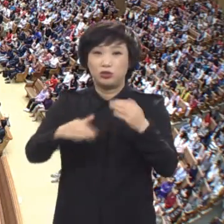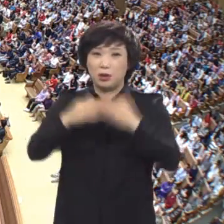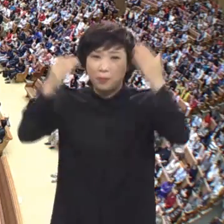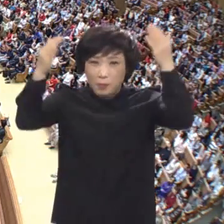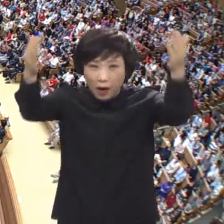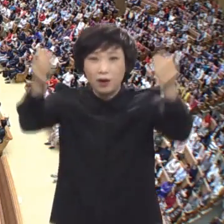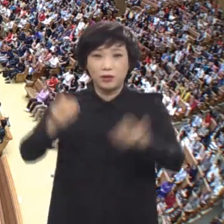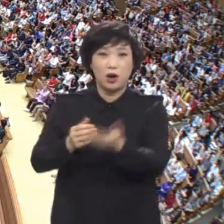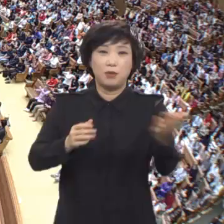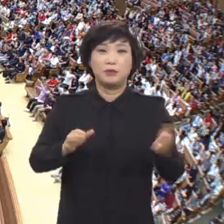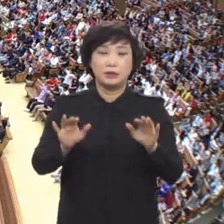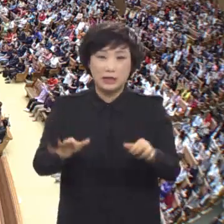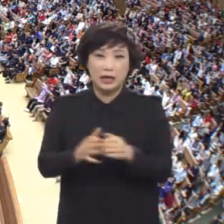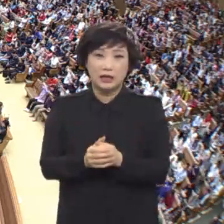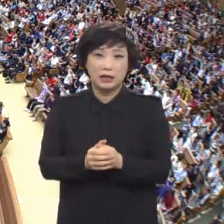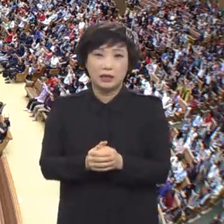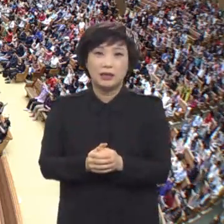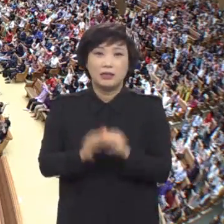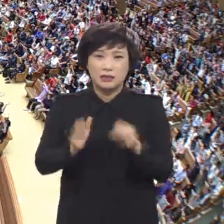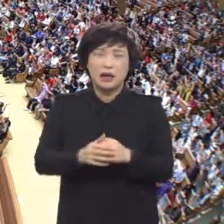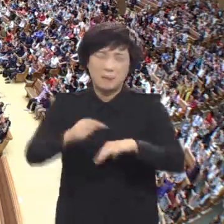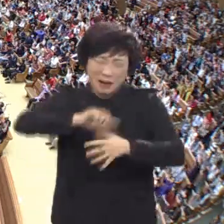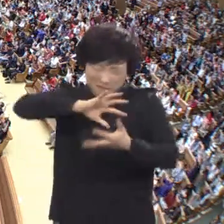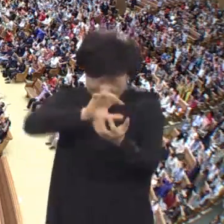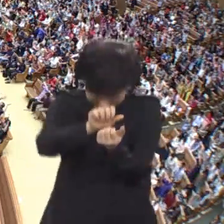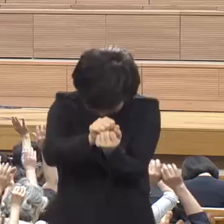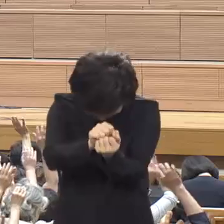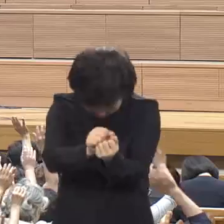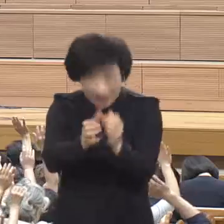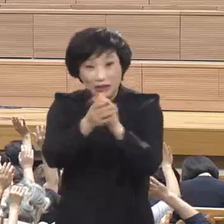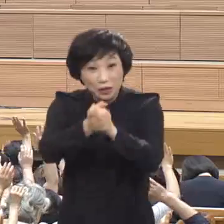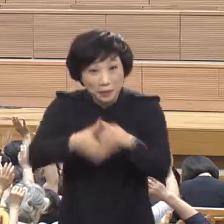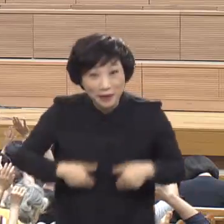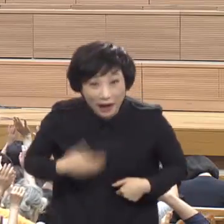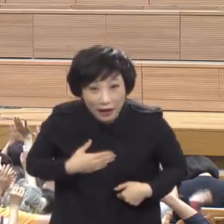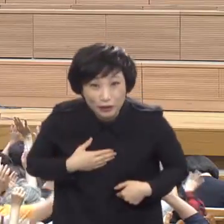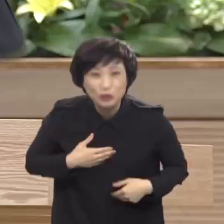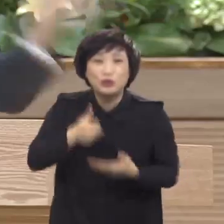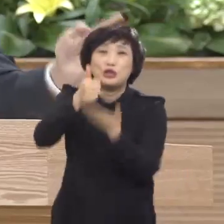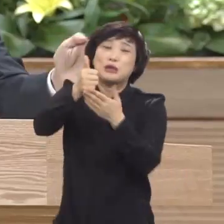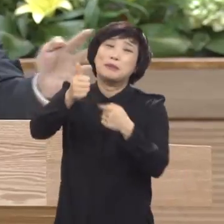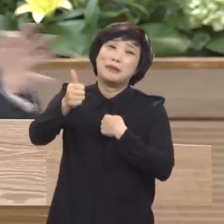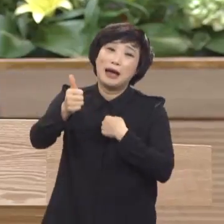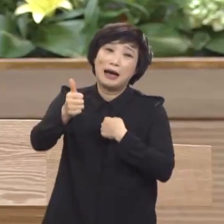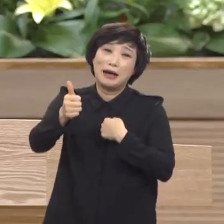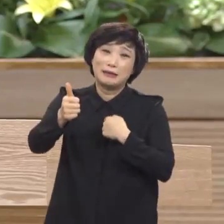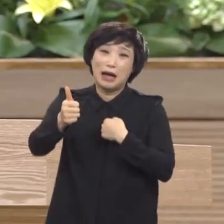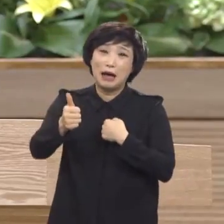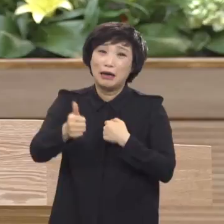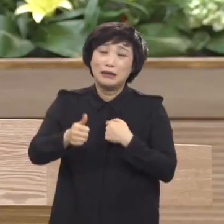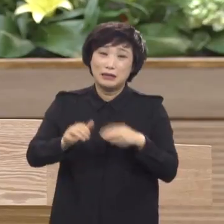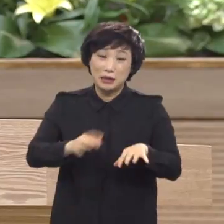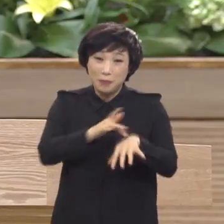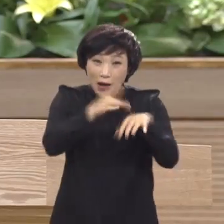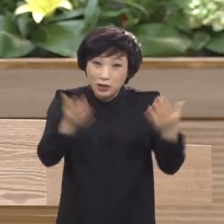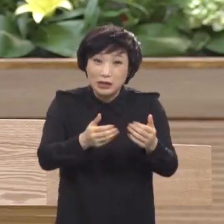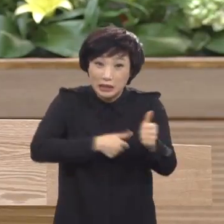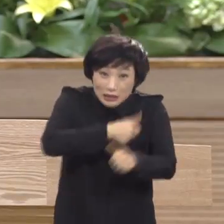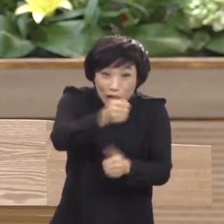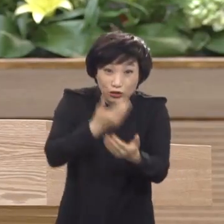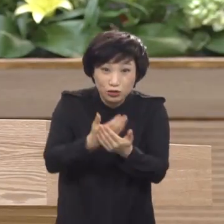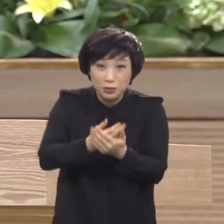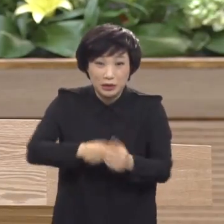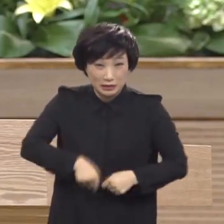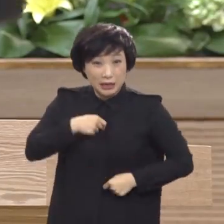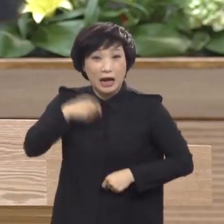할렐루야. 두 손 번쩍 들고 아주 편하게 기도합니다. 주님, 내가 깨달았으니 이기게 하옵소서.